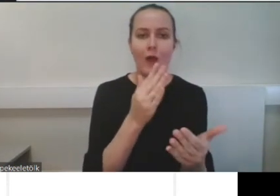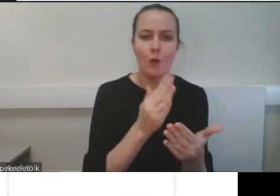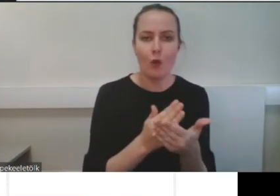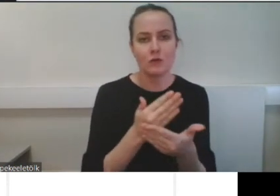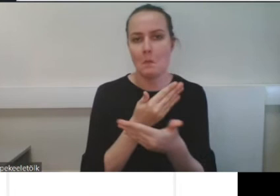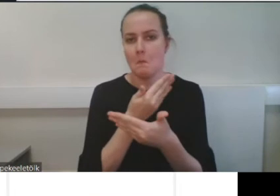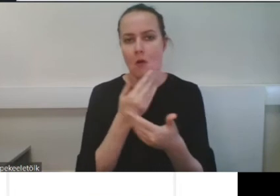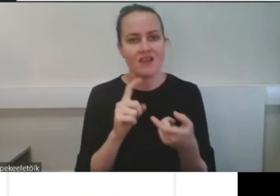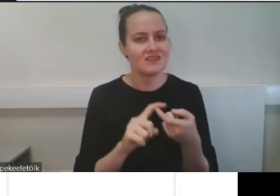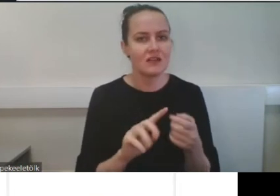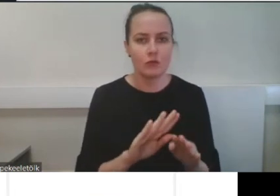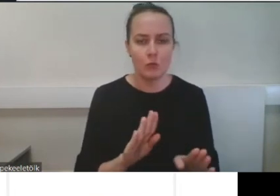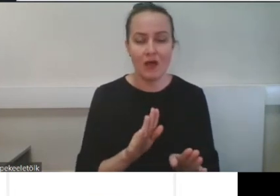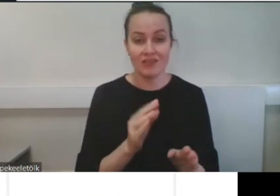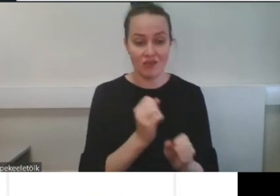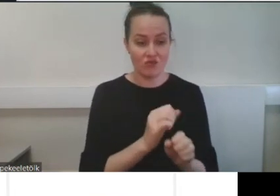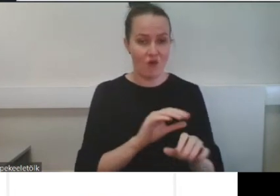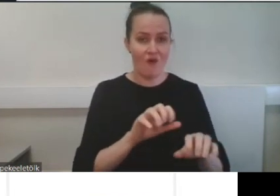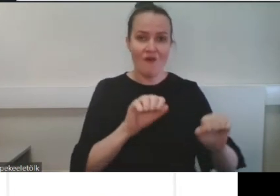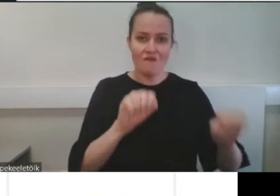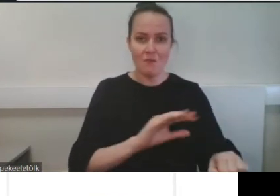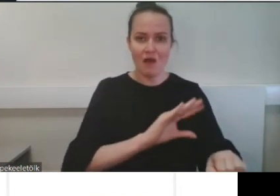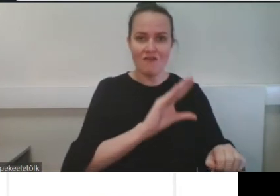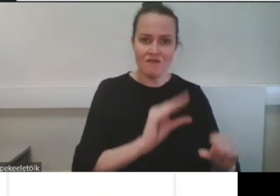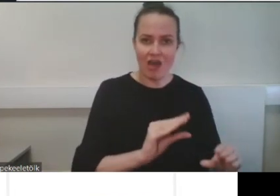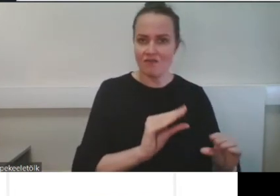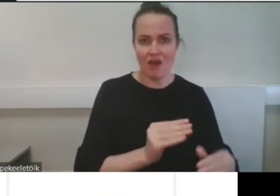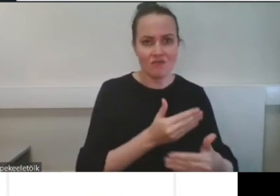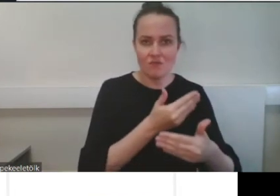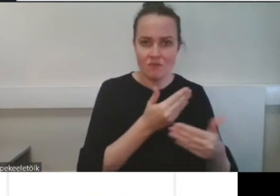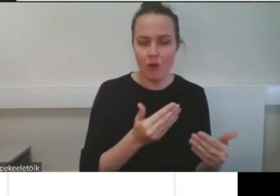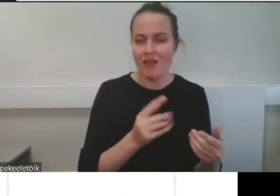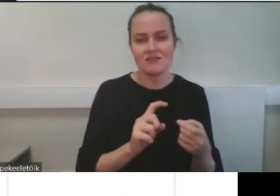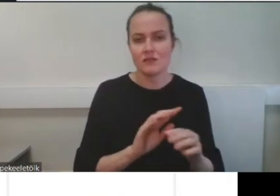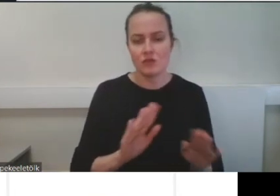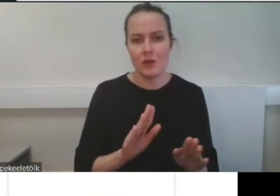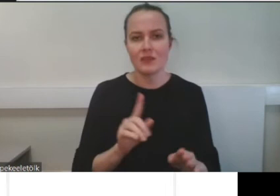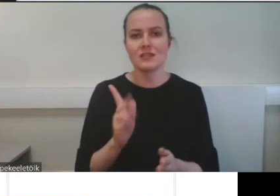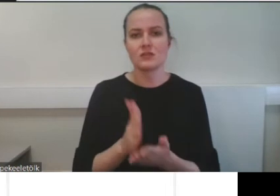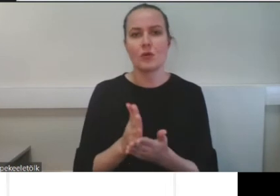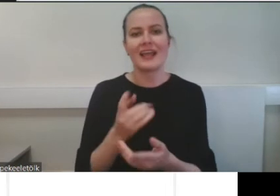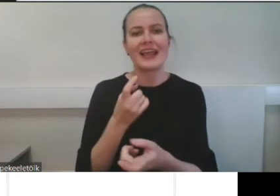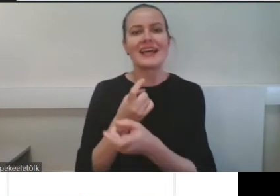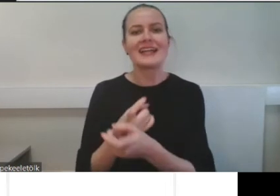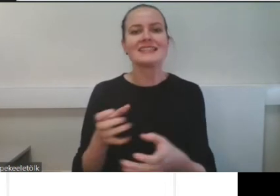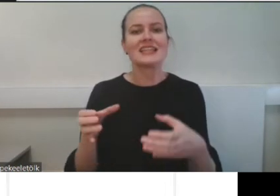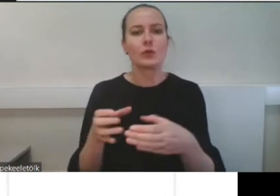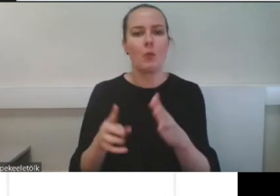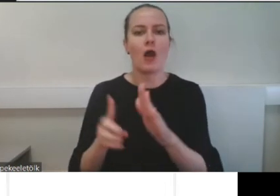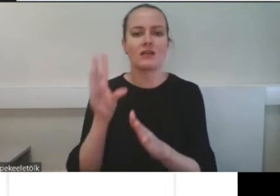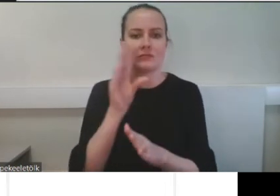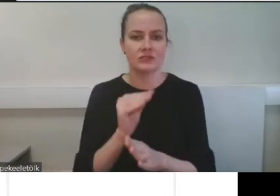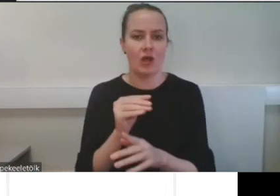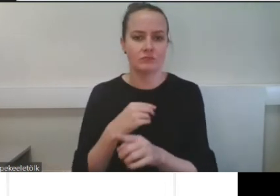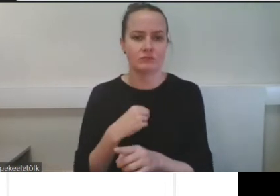vanaduspensioniealised puudega inimesed ja siis ka töövõime ka või vähenenud töövõimega inimesed lihtsalt, et annavad oma vahel